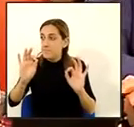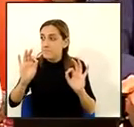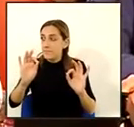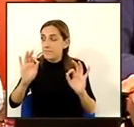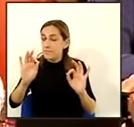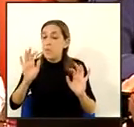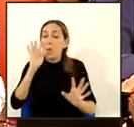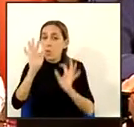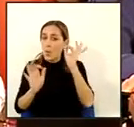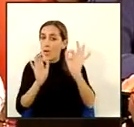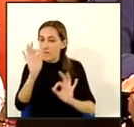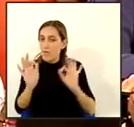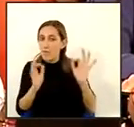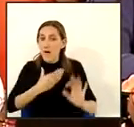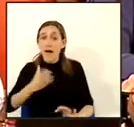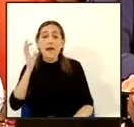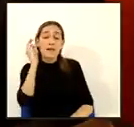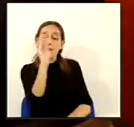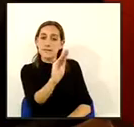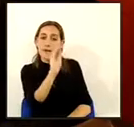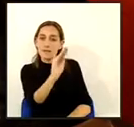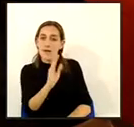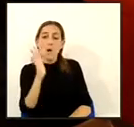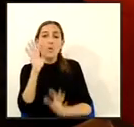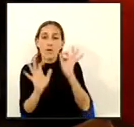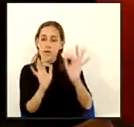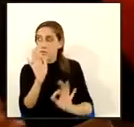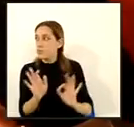al tanto, senyor Anglada,